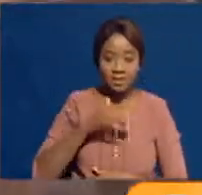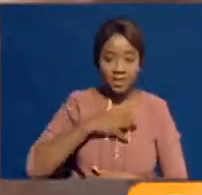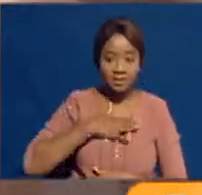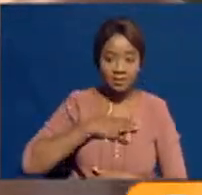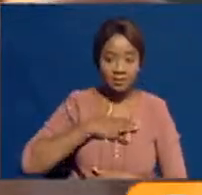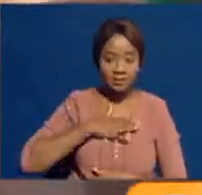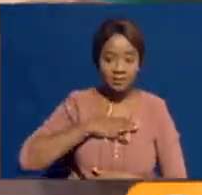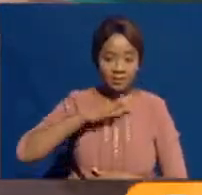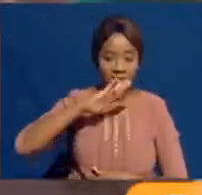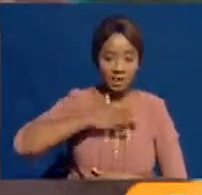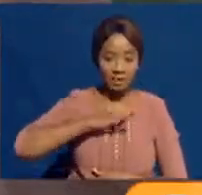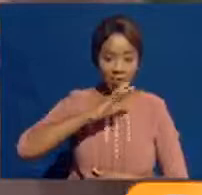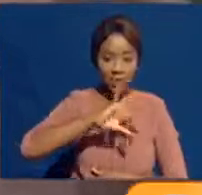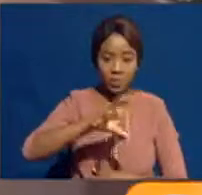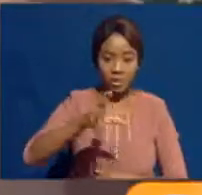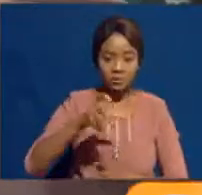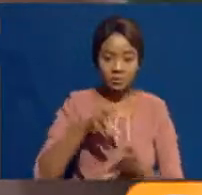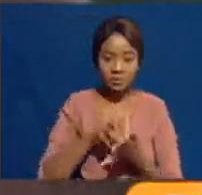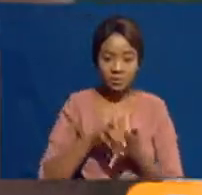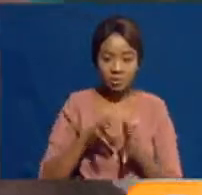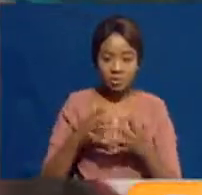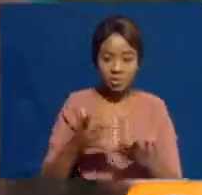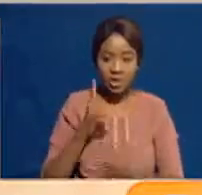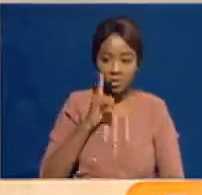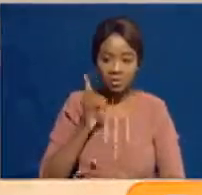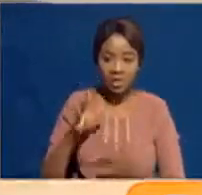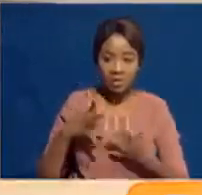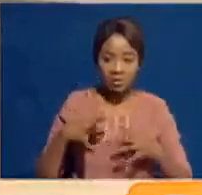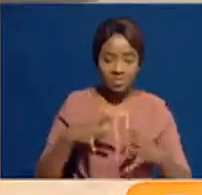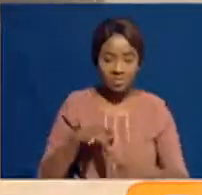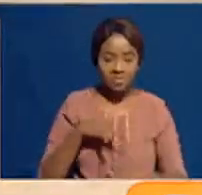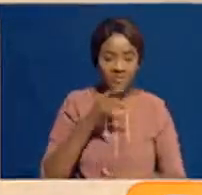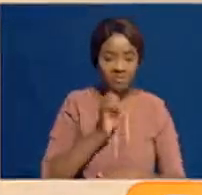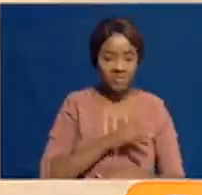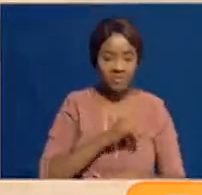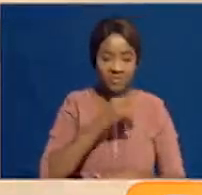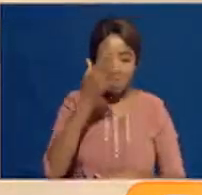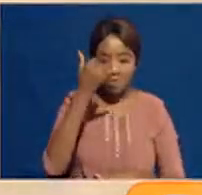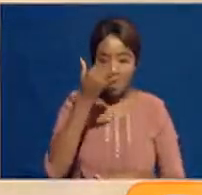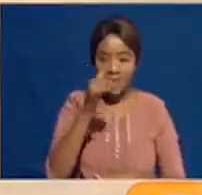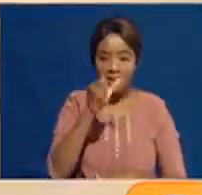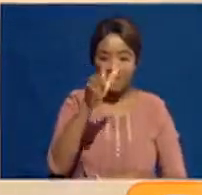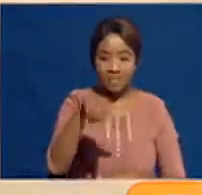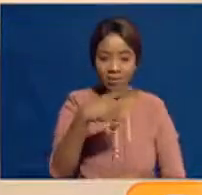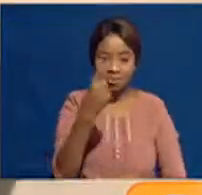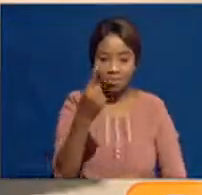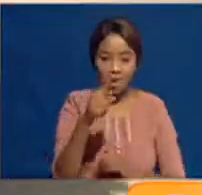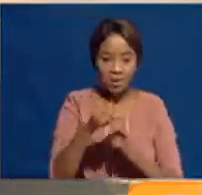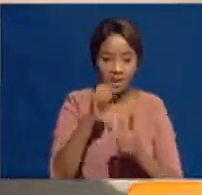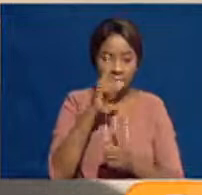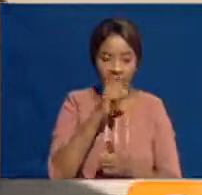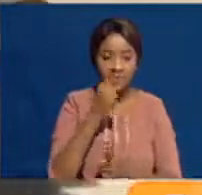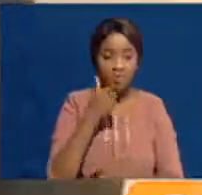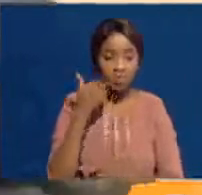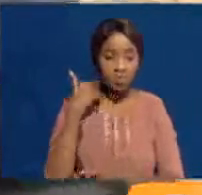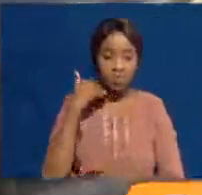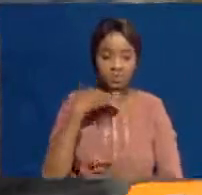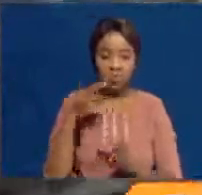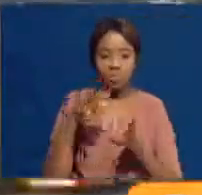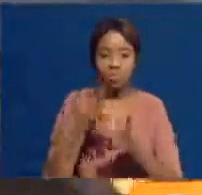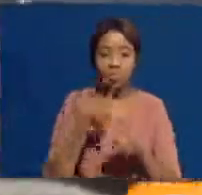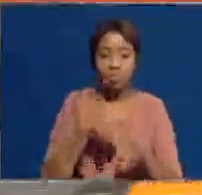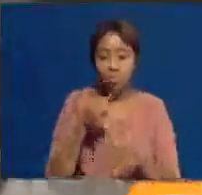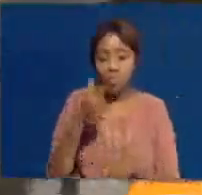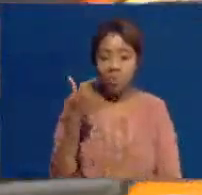hali si hali. Wakazi wanaishi kwa wasiwasi baada ya mtu mmoja kuuawa na majangili usiku wa kuamkia